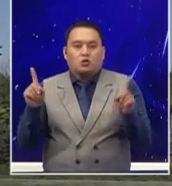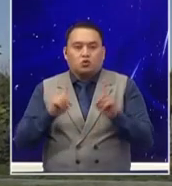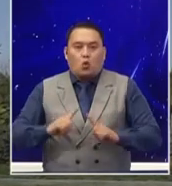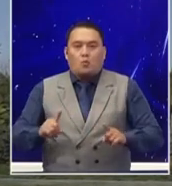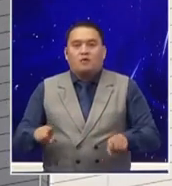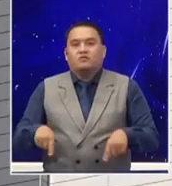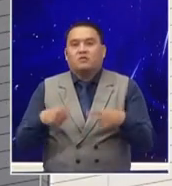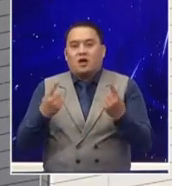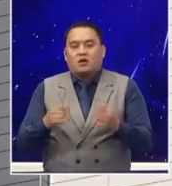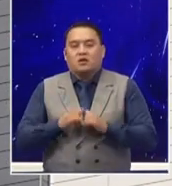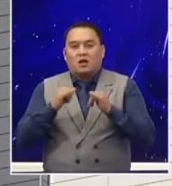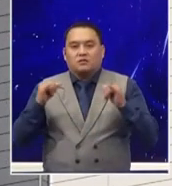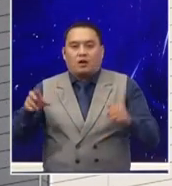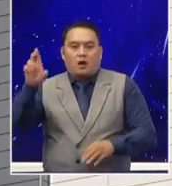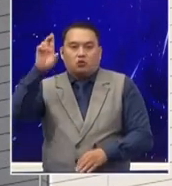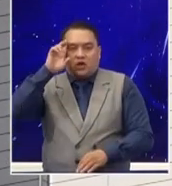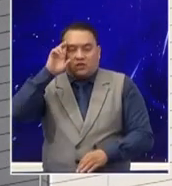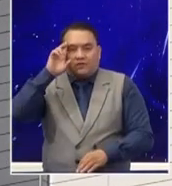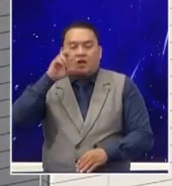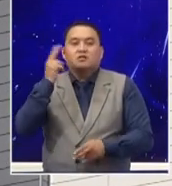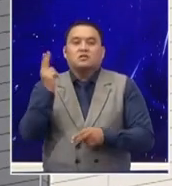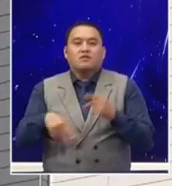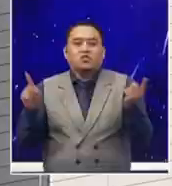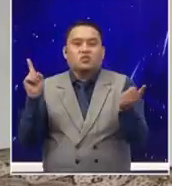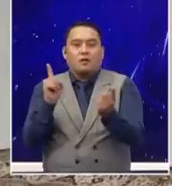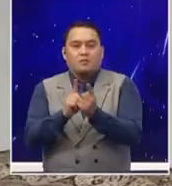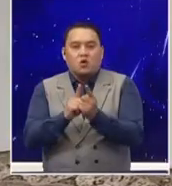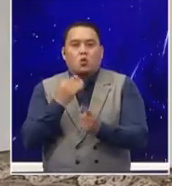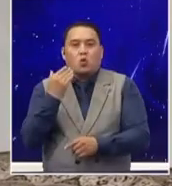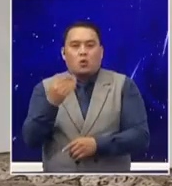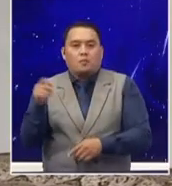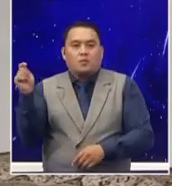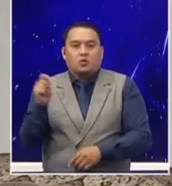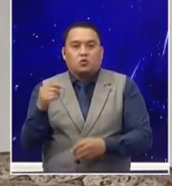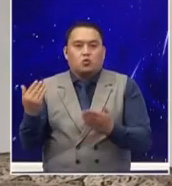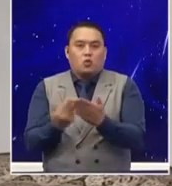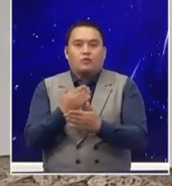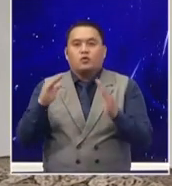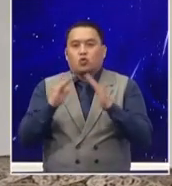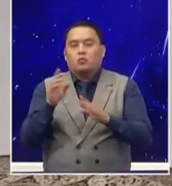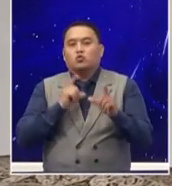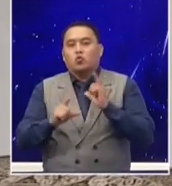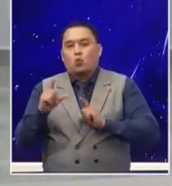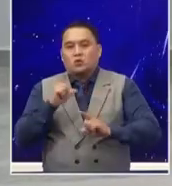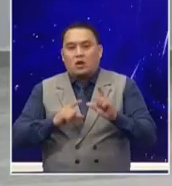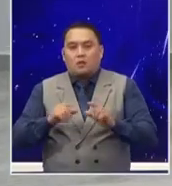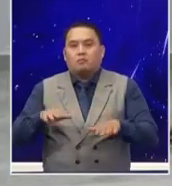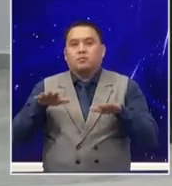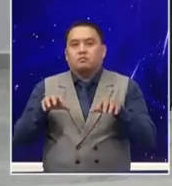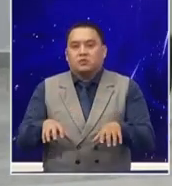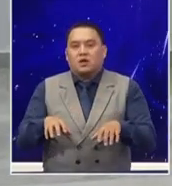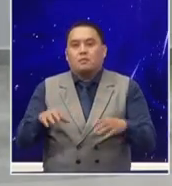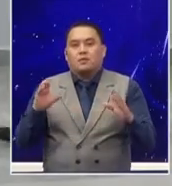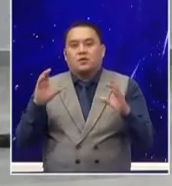роль в становлении и развитии государства. А в завершении встречи Бауыржан Байбек посетил новый дом студентов. Первый заместитель председателя